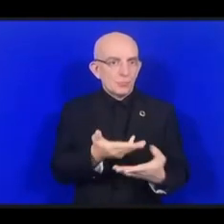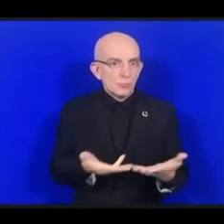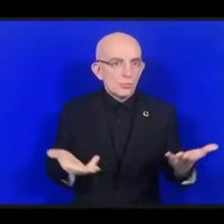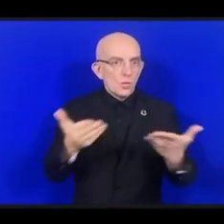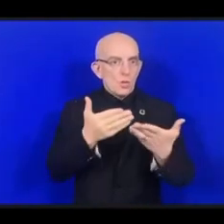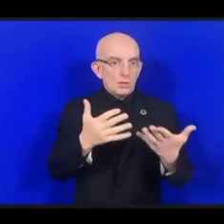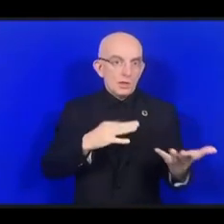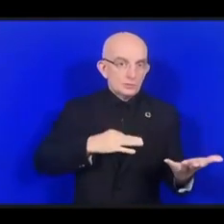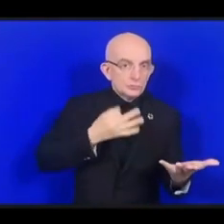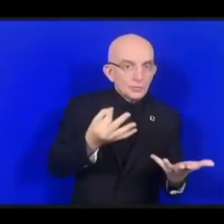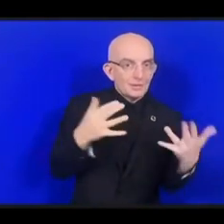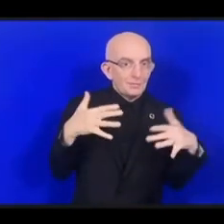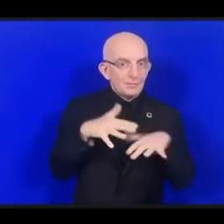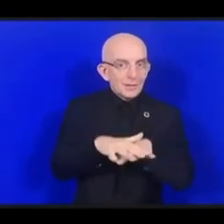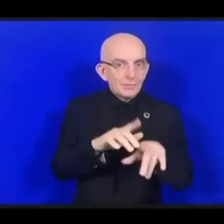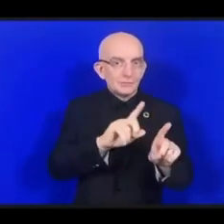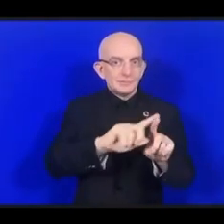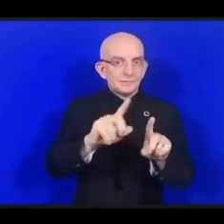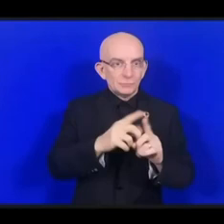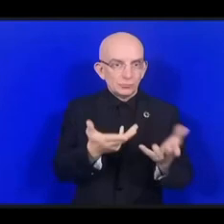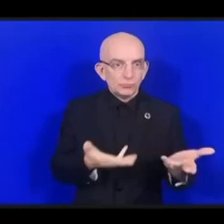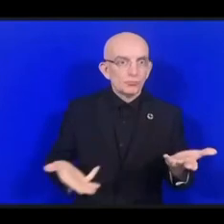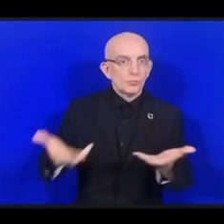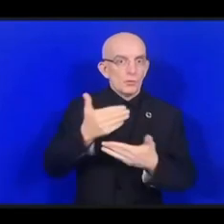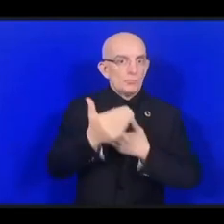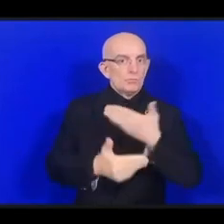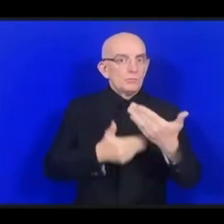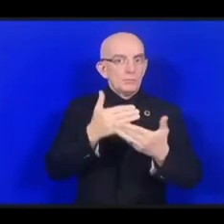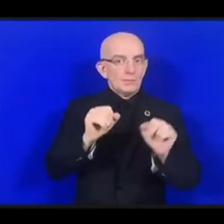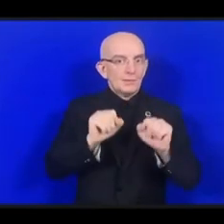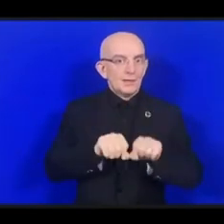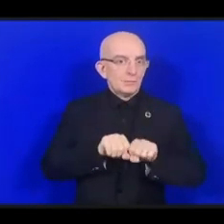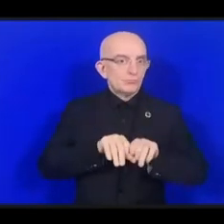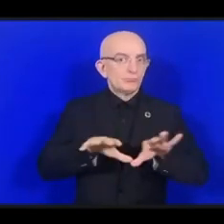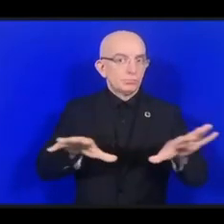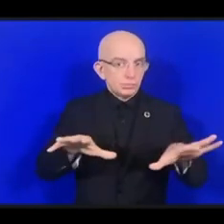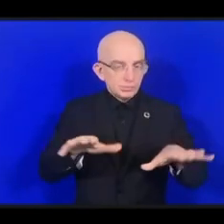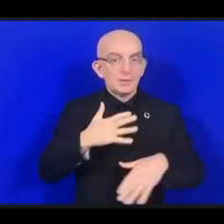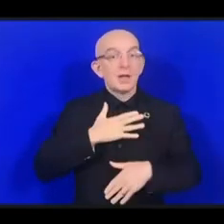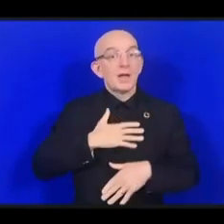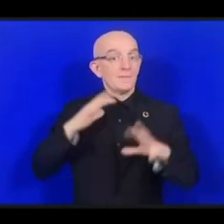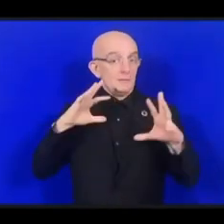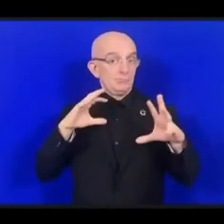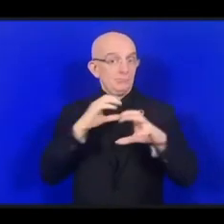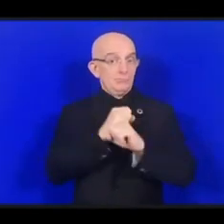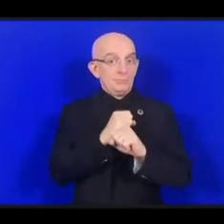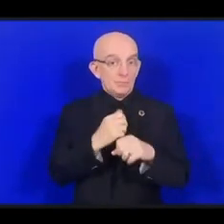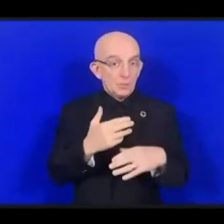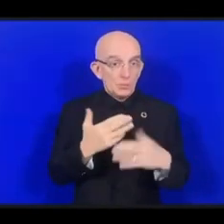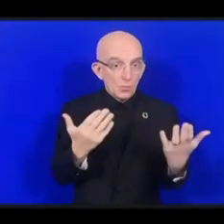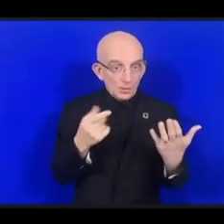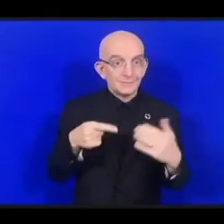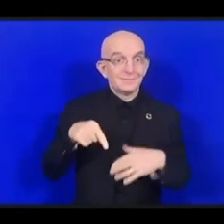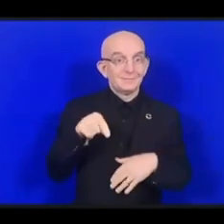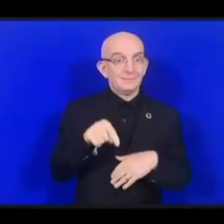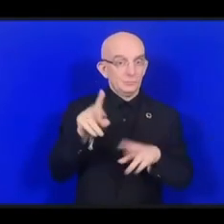这个立法的过程当中呢都能够更好的来还有包括提高数据的素养。